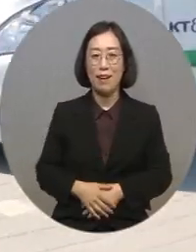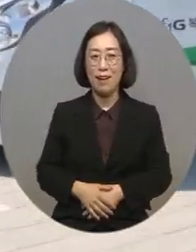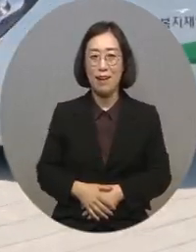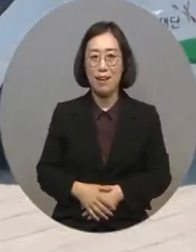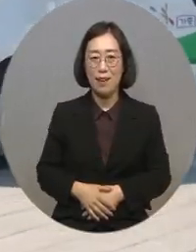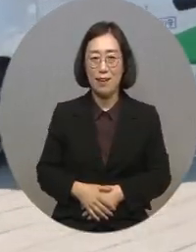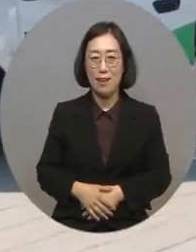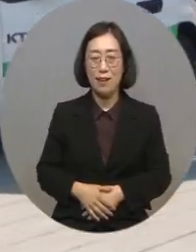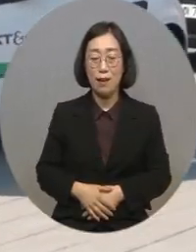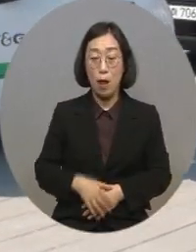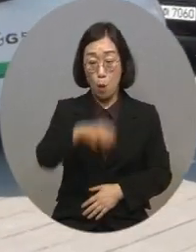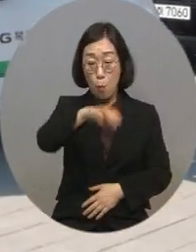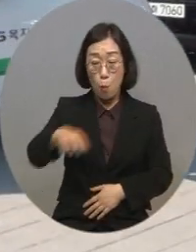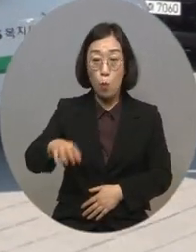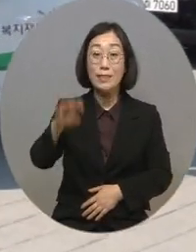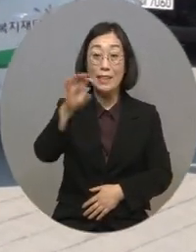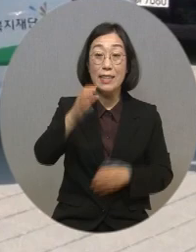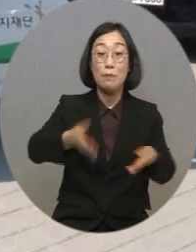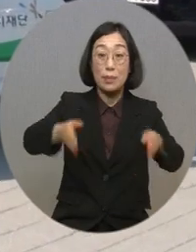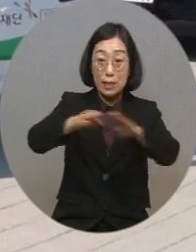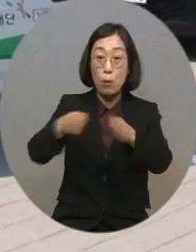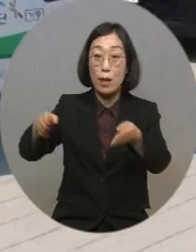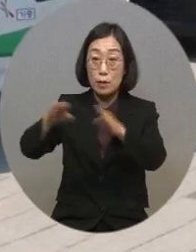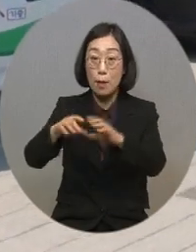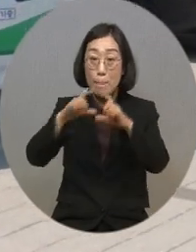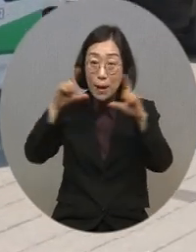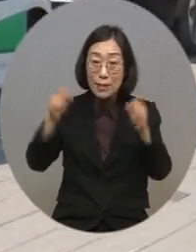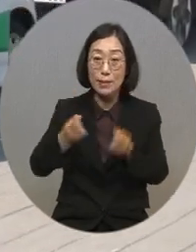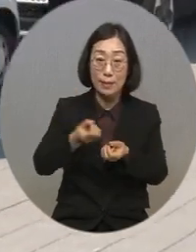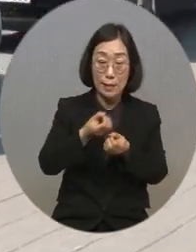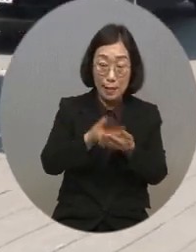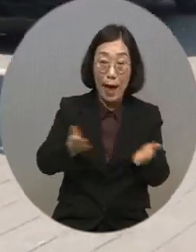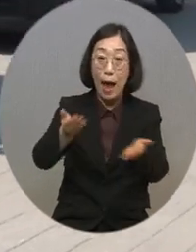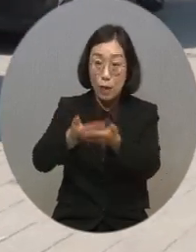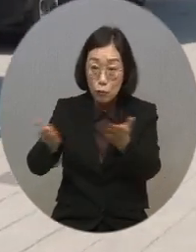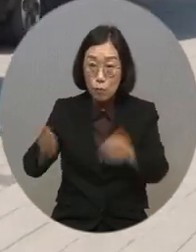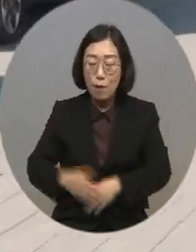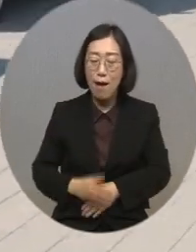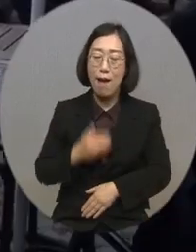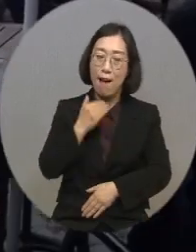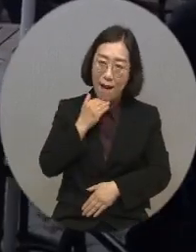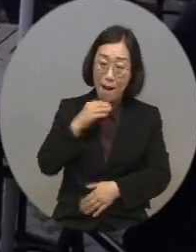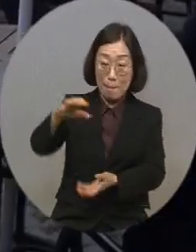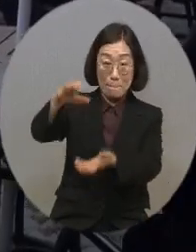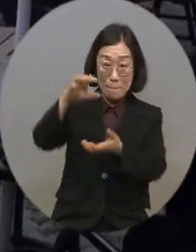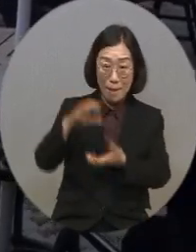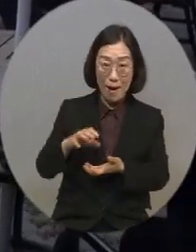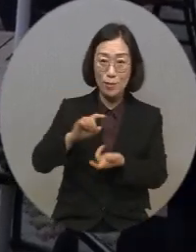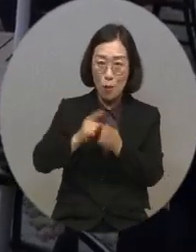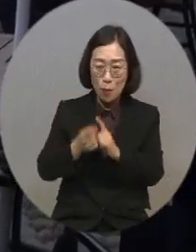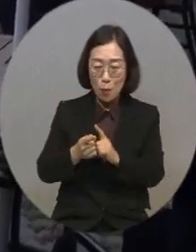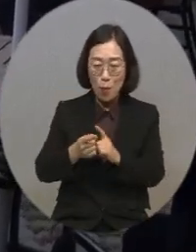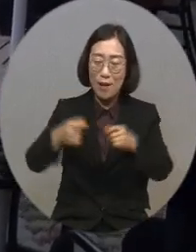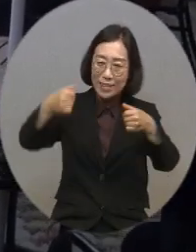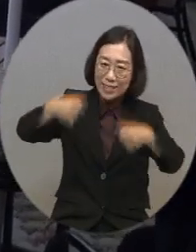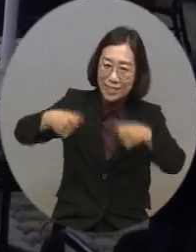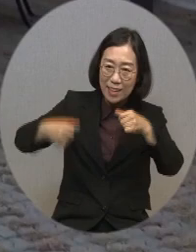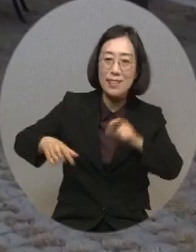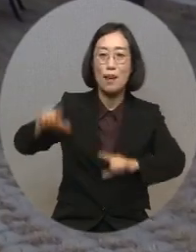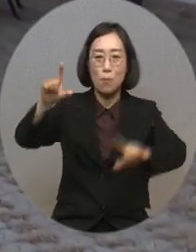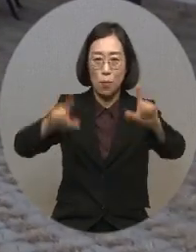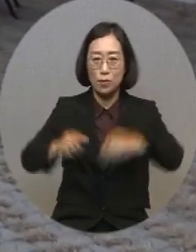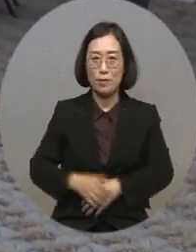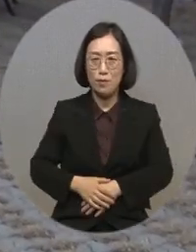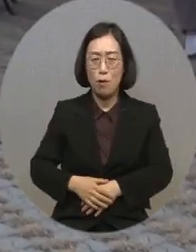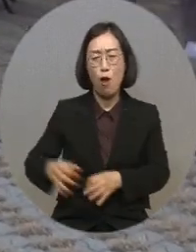사회복지기관 40곳의 관계자들이 마스크 나눔에 동참하며 기다리는 즐거움 속에 서로의 안부를 묻는 모습입니다.